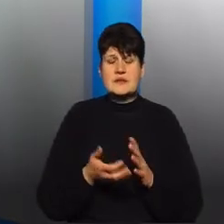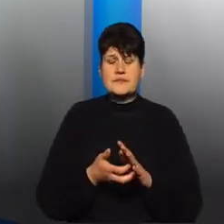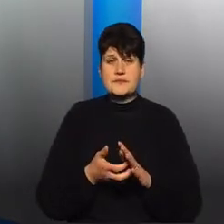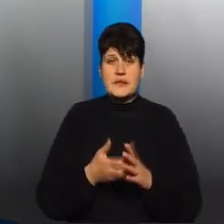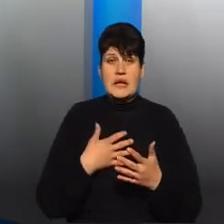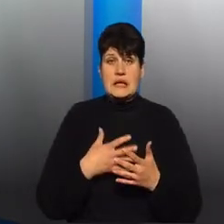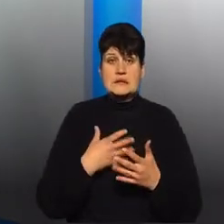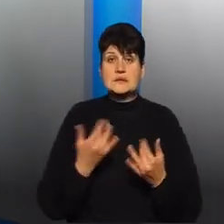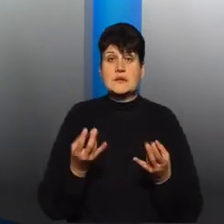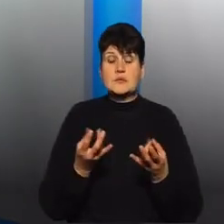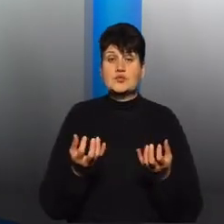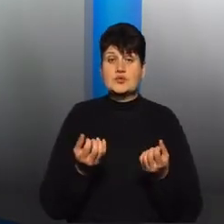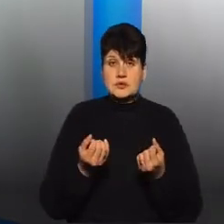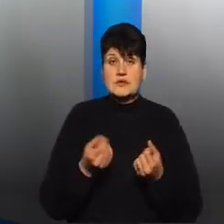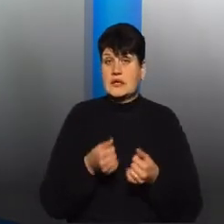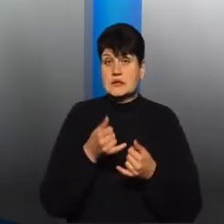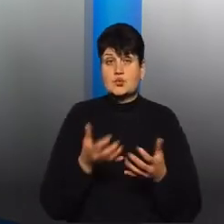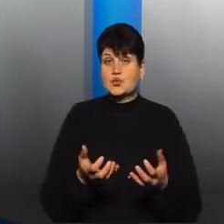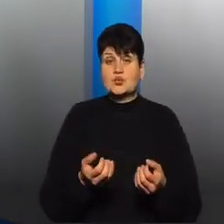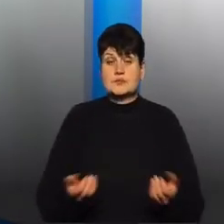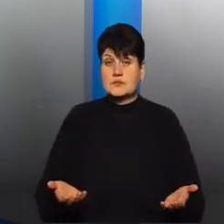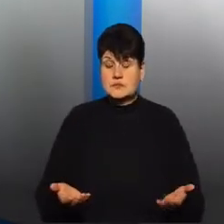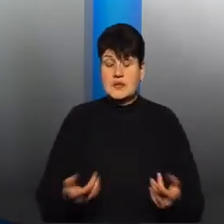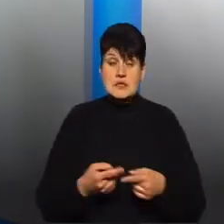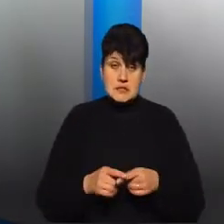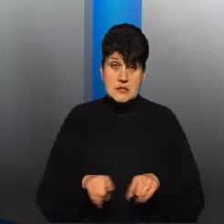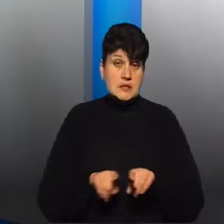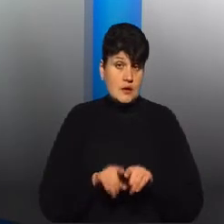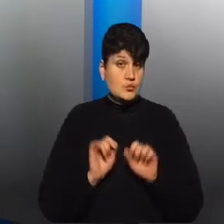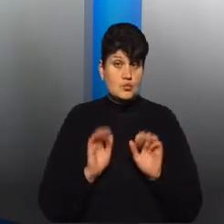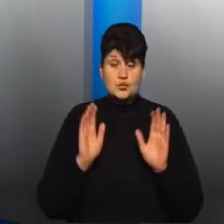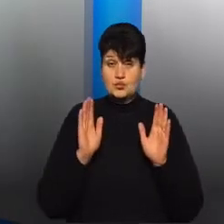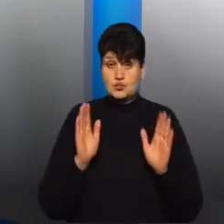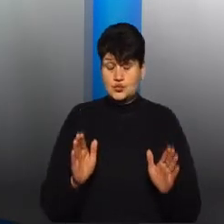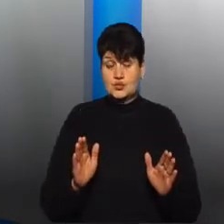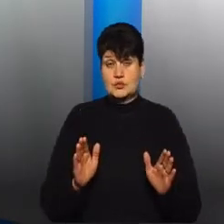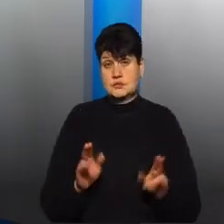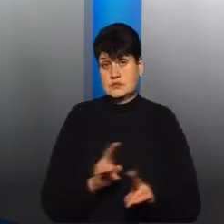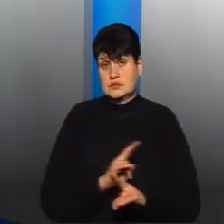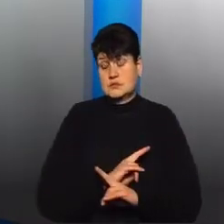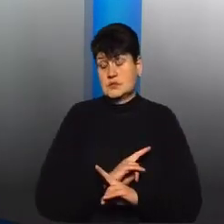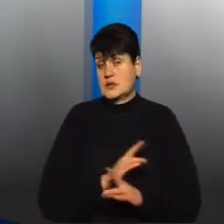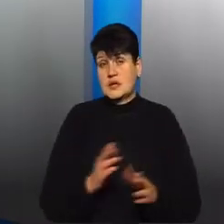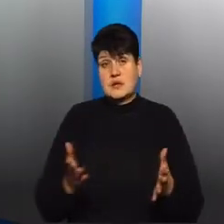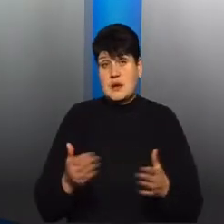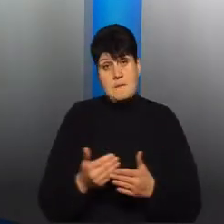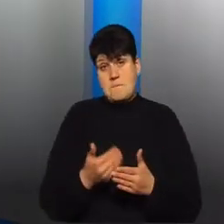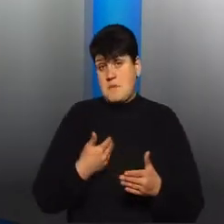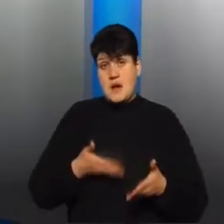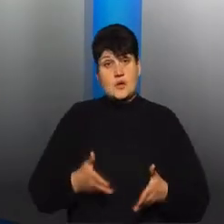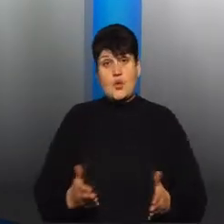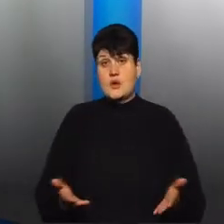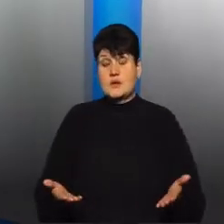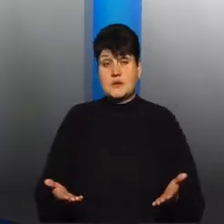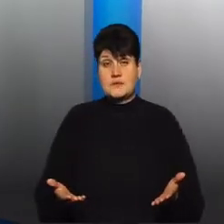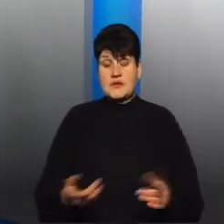цього получати не буде. І це може також призводити і до антинатальних загибелів буквально перед родами, ну, в залежності, яка